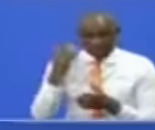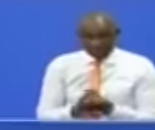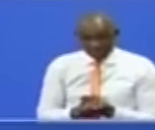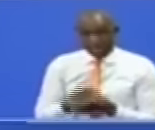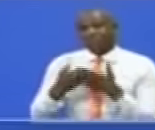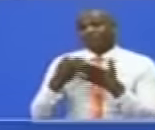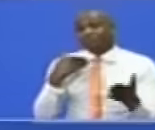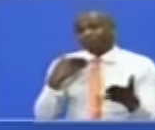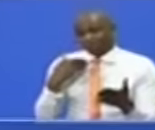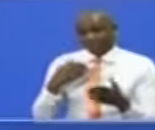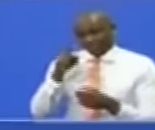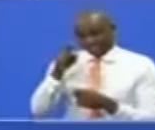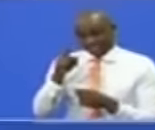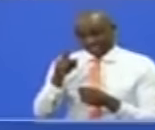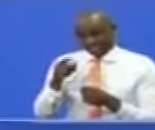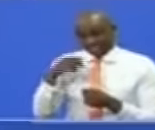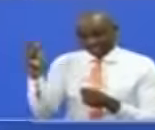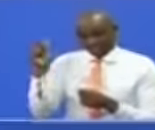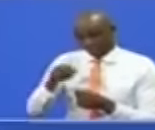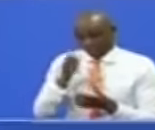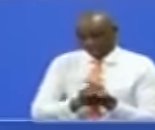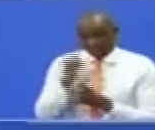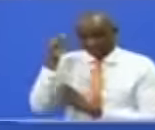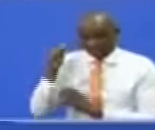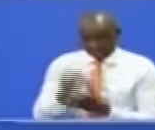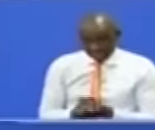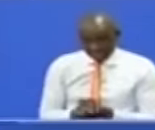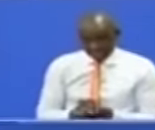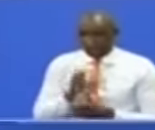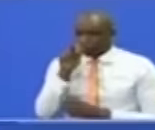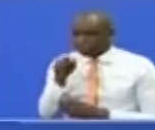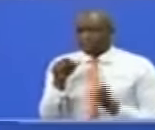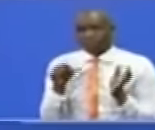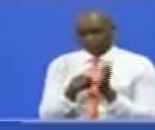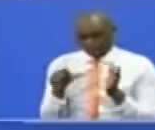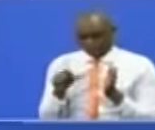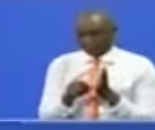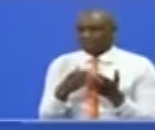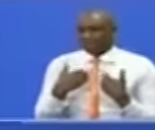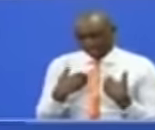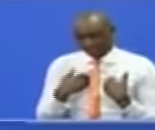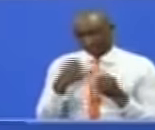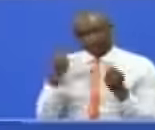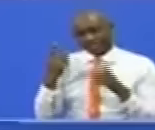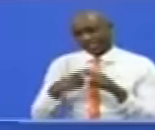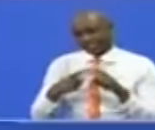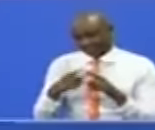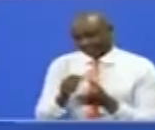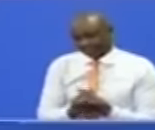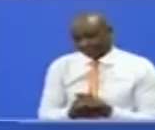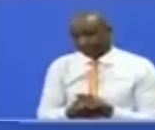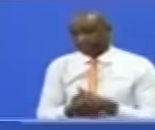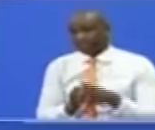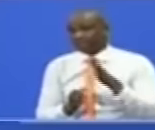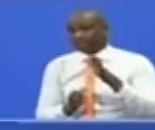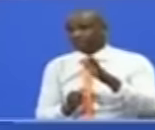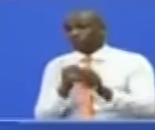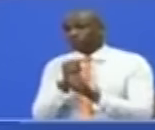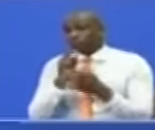kabla hata Asman Kamama aingie katika siasa, na imekuwa ni shida ambayo imetuingia kwa miaka mingi, na inafaa